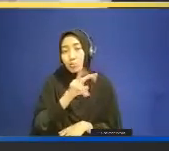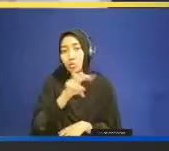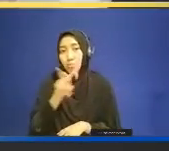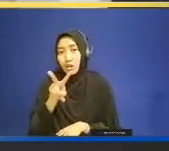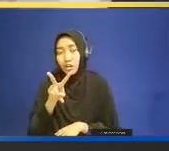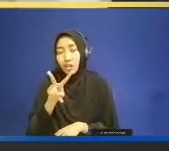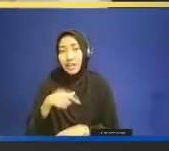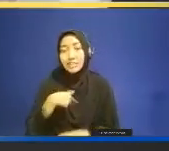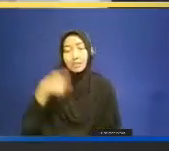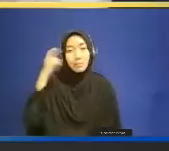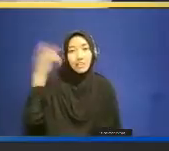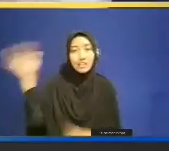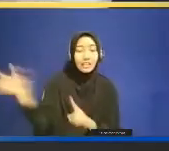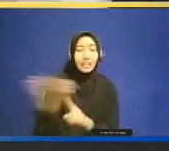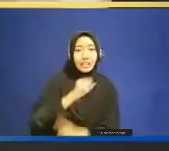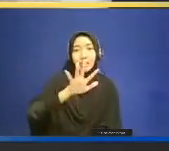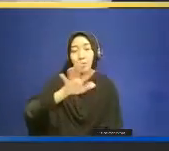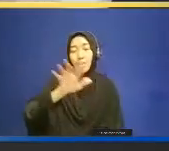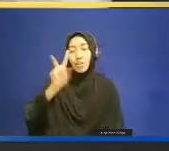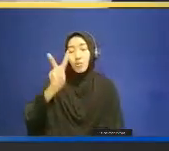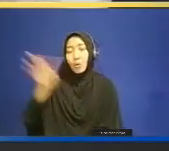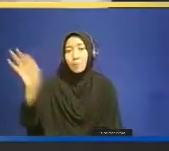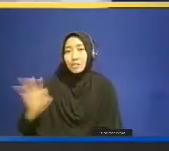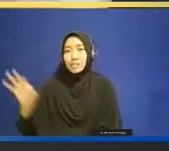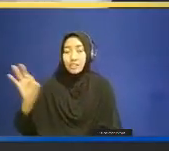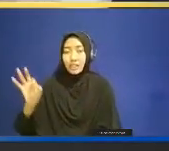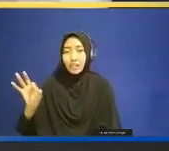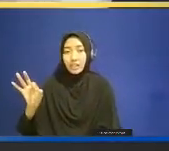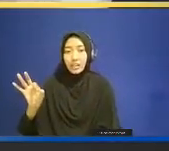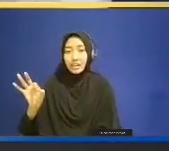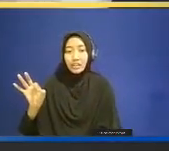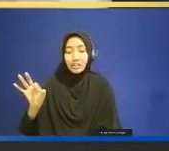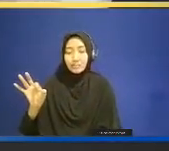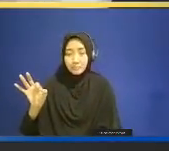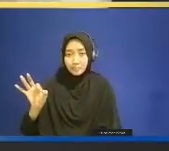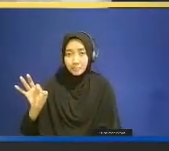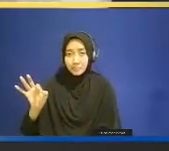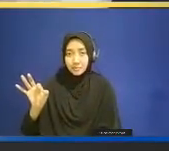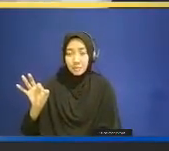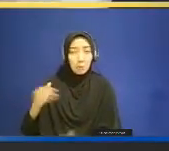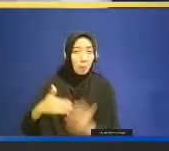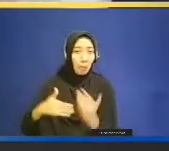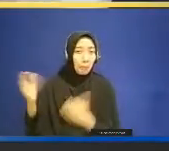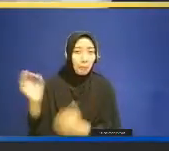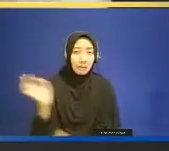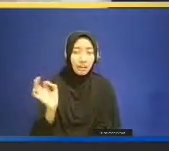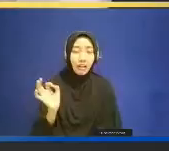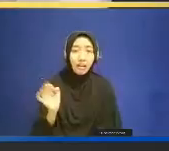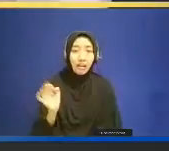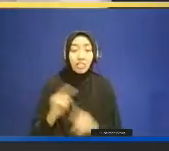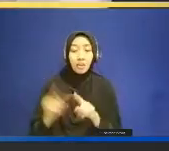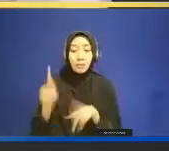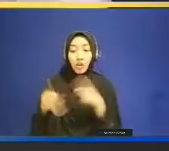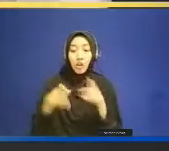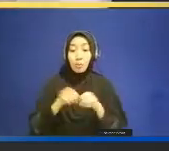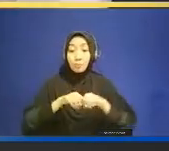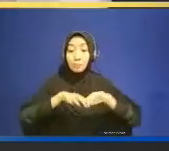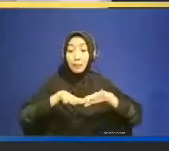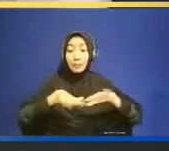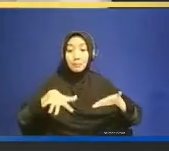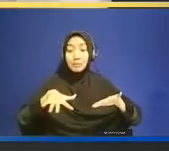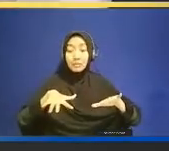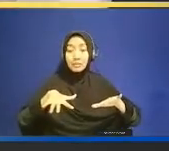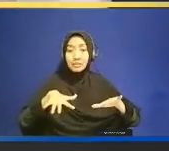maka saya kira target 5,2 persen itu bukan sesuatu yang berlebihan Tetapi kalau pandemi